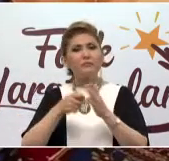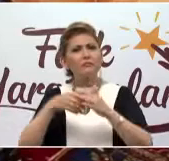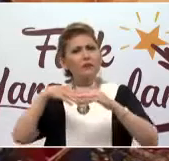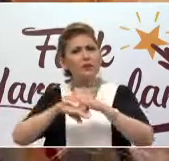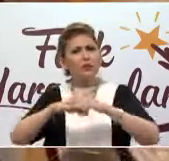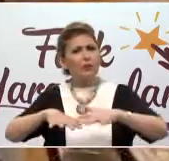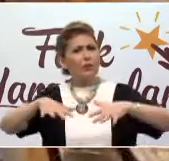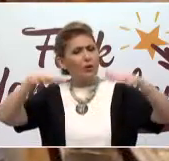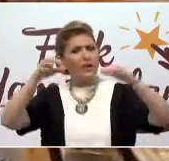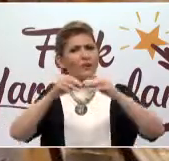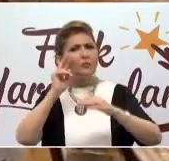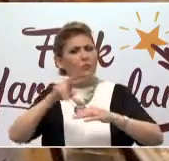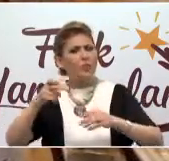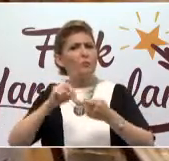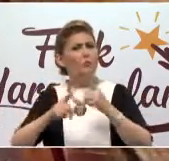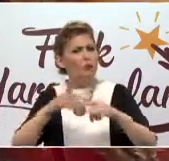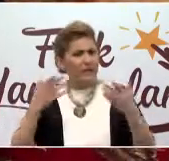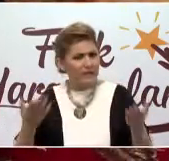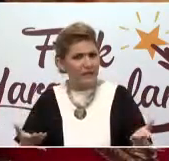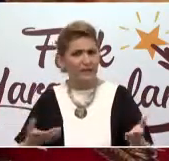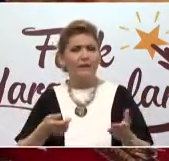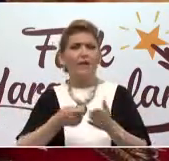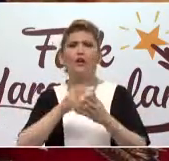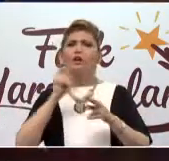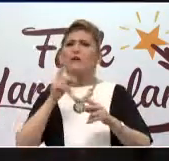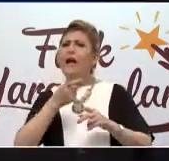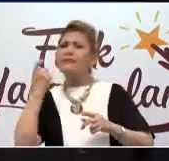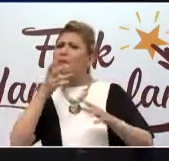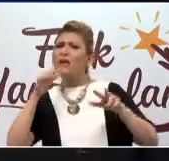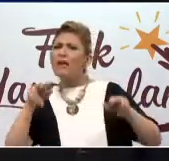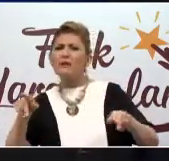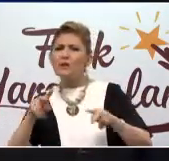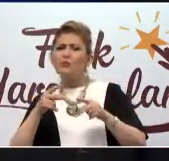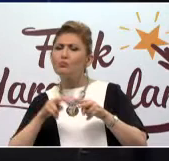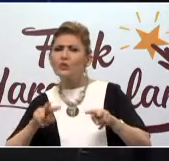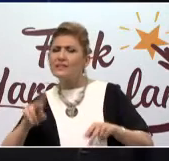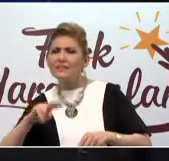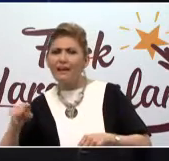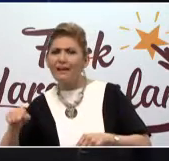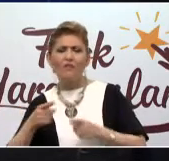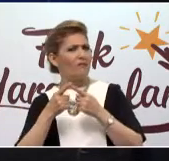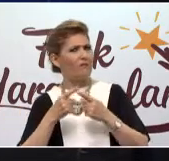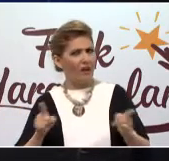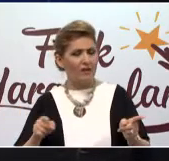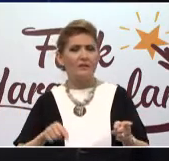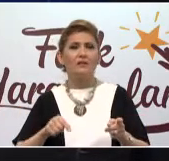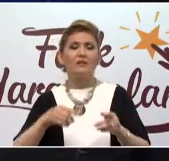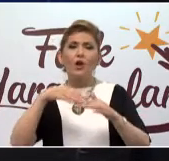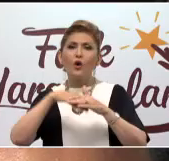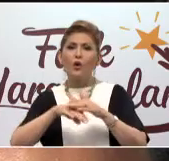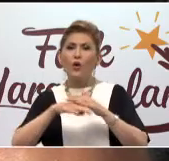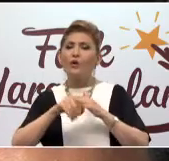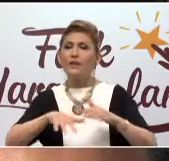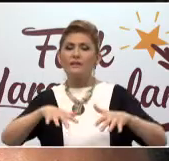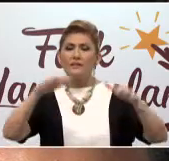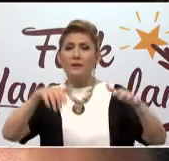politikamız, sergileme politikamız, iletişim politikamız klasik müzelerden farklı. Öncelikle koleksiyonumuz sadece